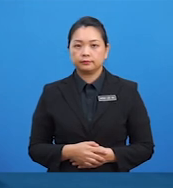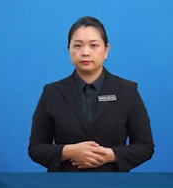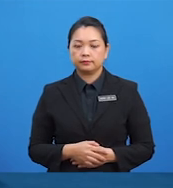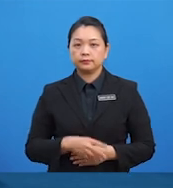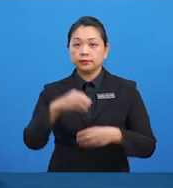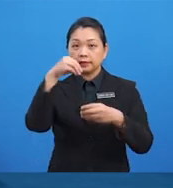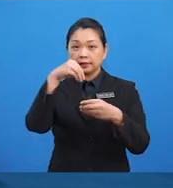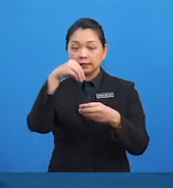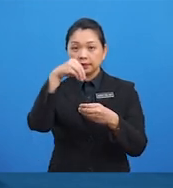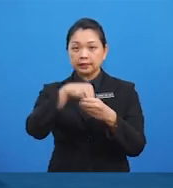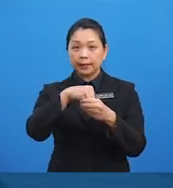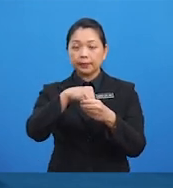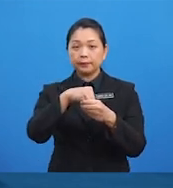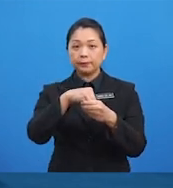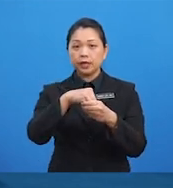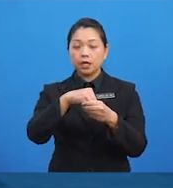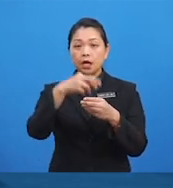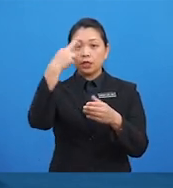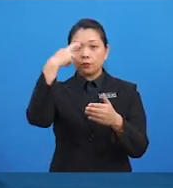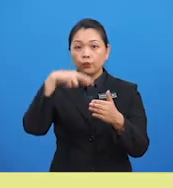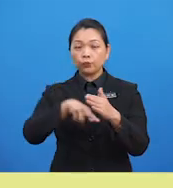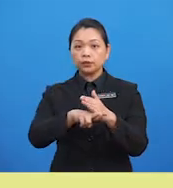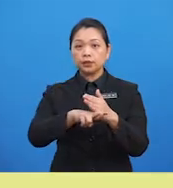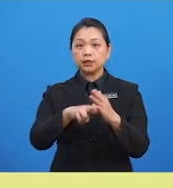industri yang keempat ini,